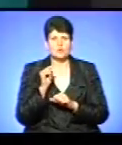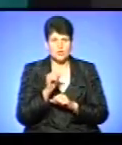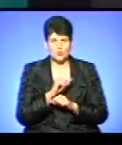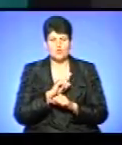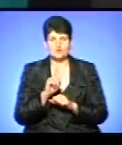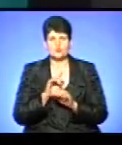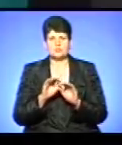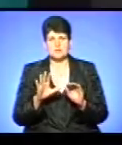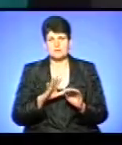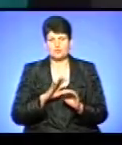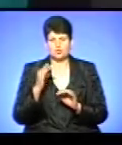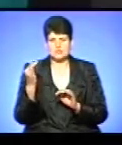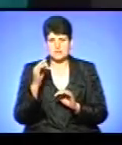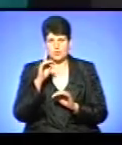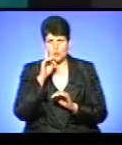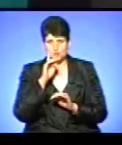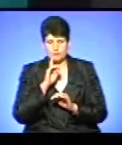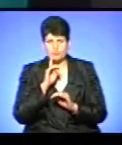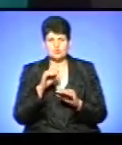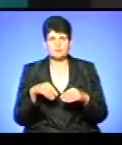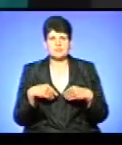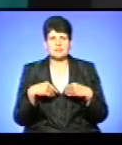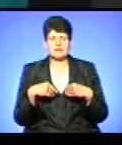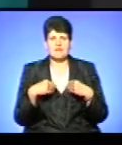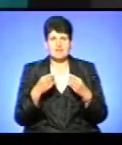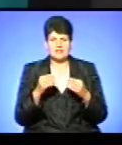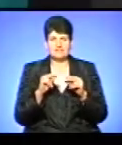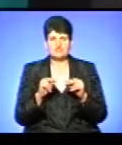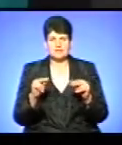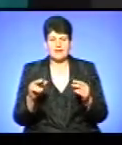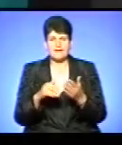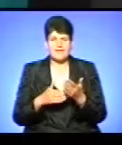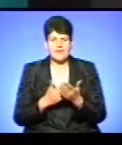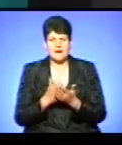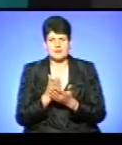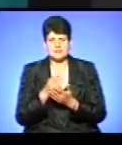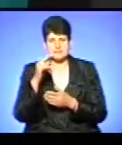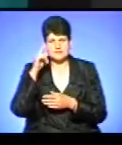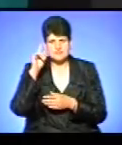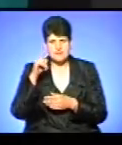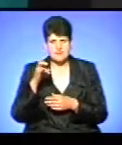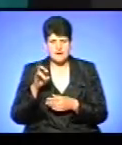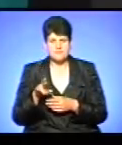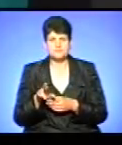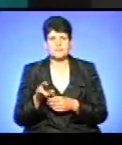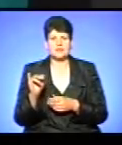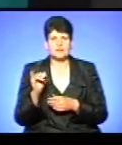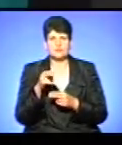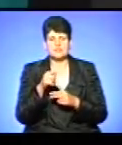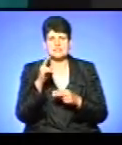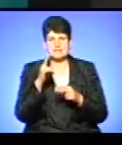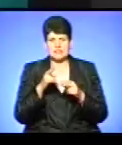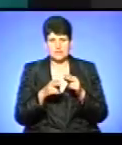дітям було цікаво, комфортно, щоб давали вчителі якісні знання, і вони